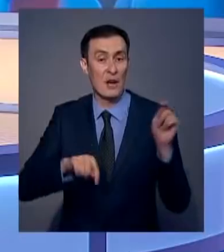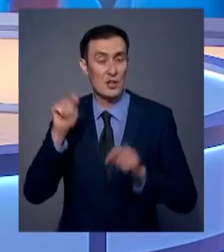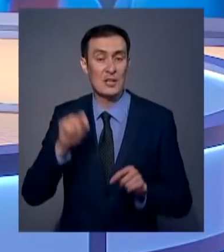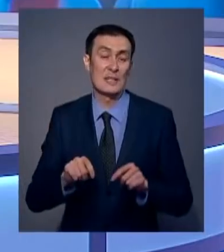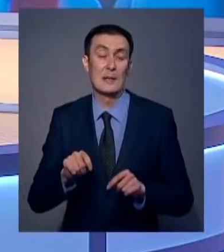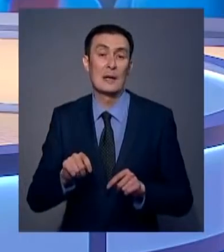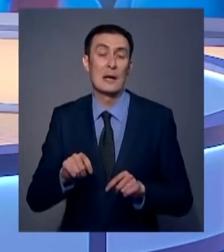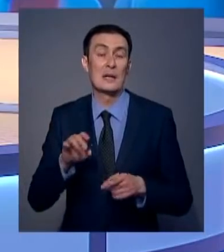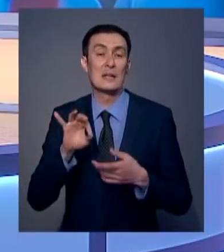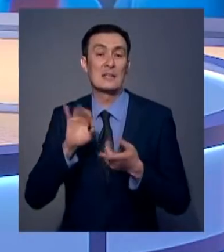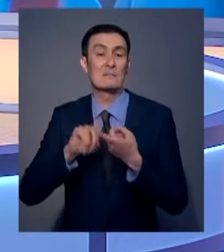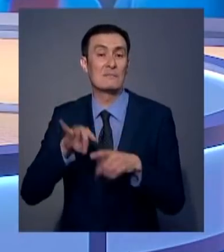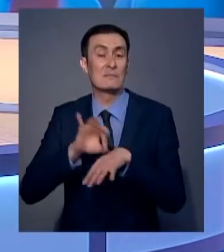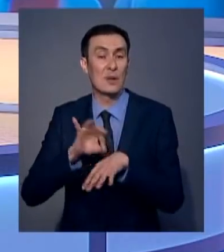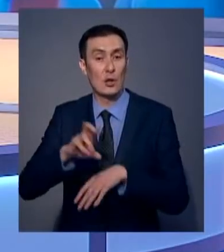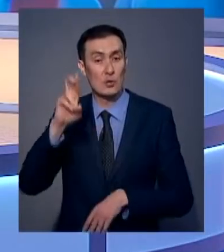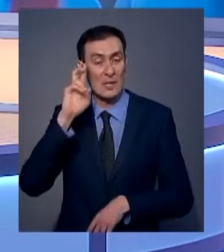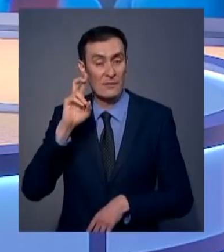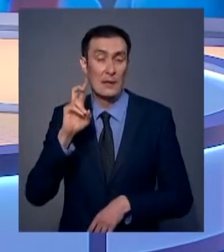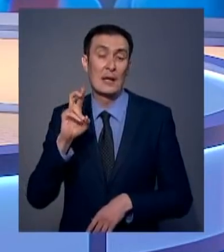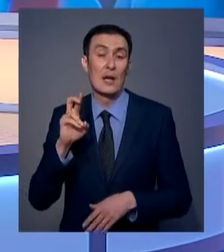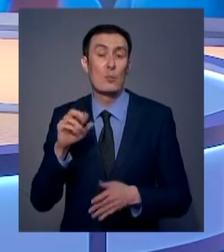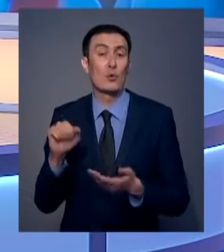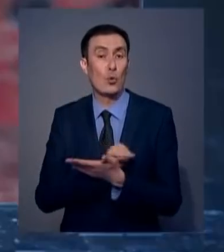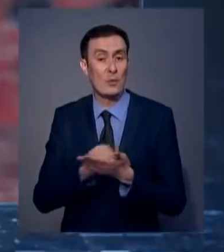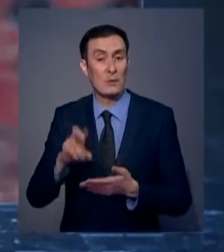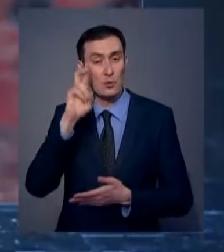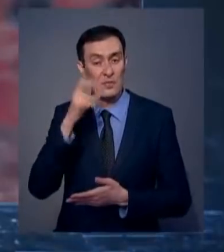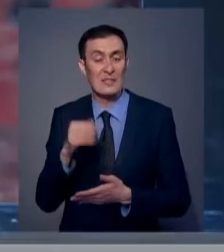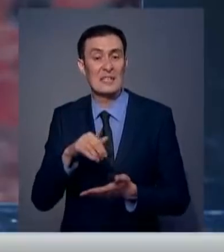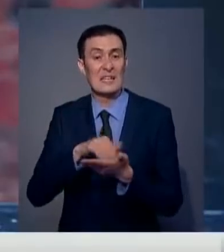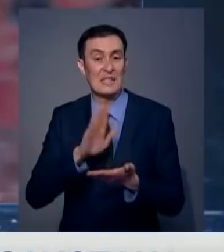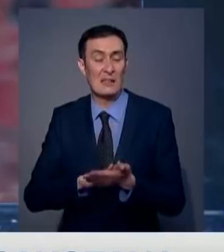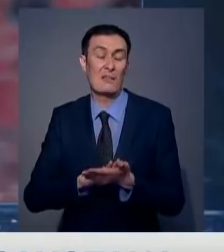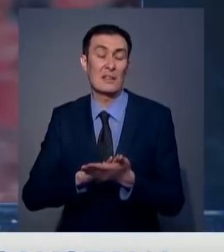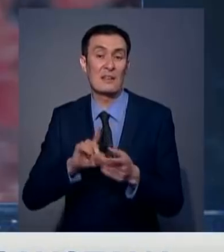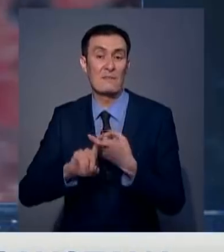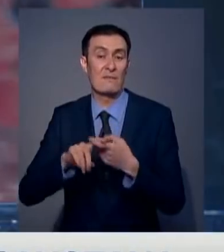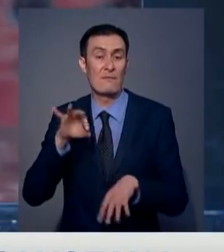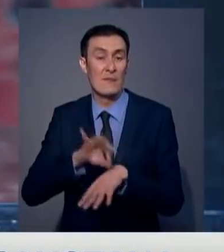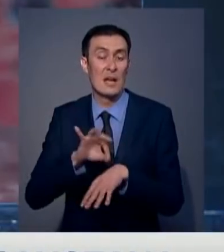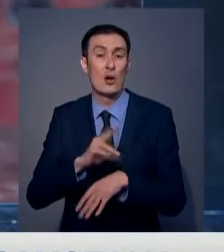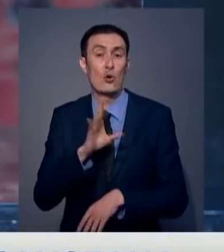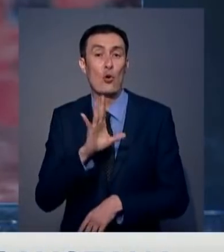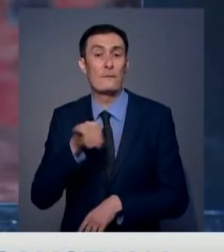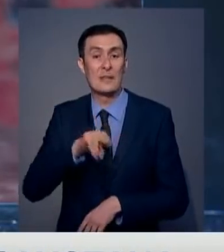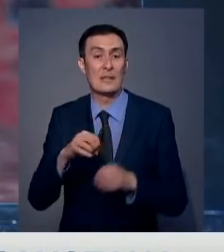из неблагополучных из-за коронавируса стран. Согласно документу, государства, где зарегистрированы случаи COVID-19, поделили